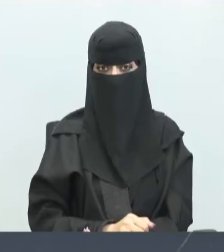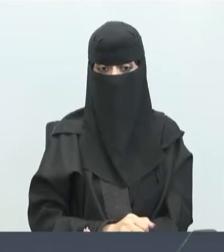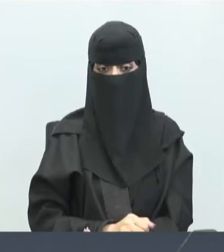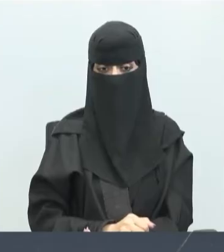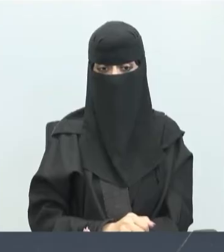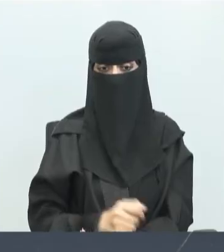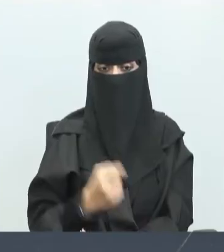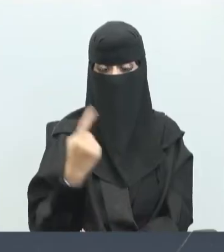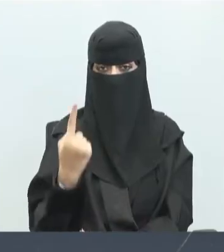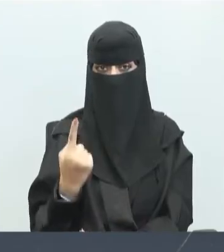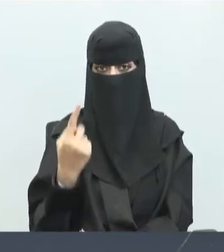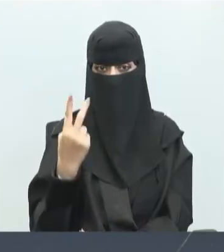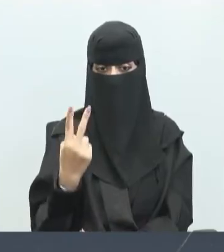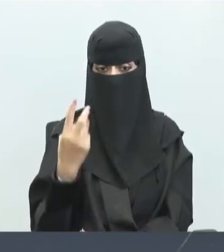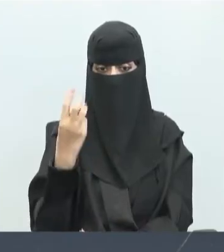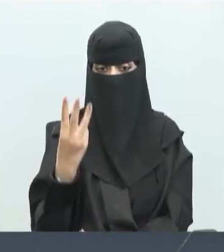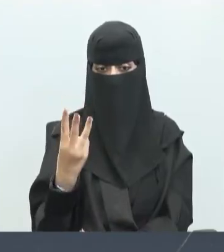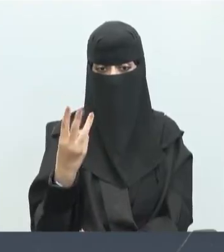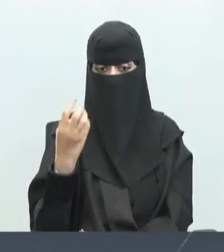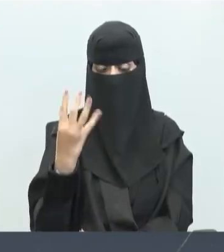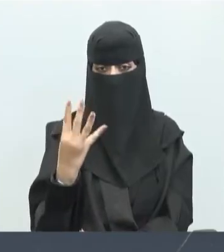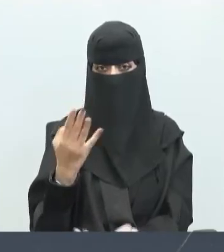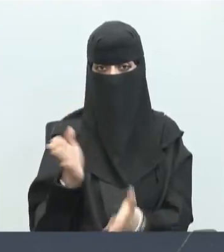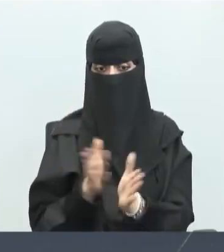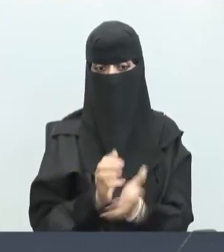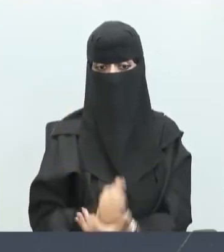واحد اثنان ثلاثه اربعه